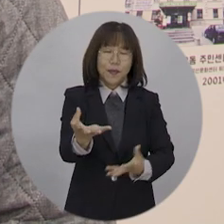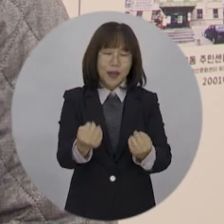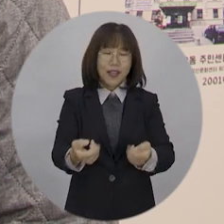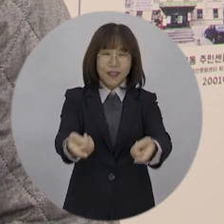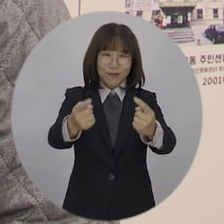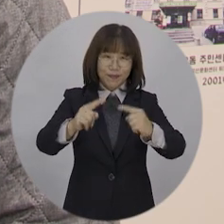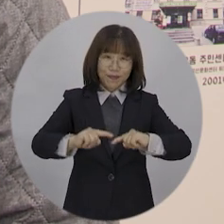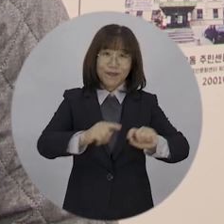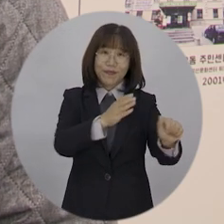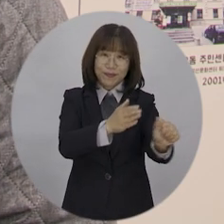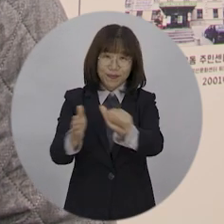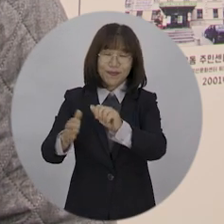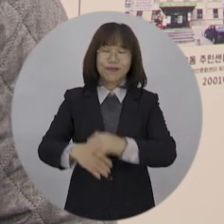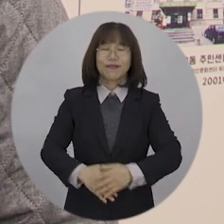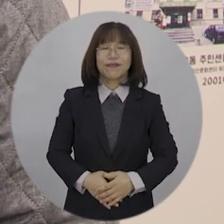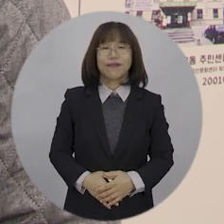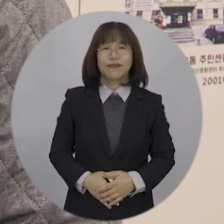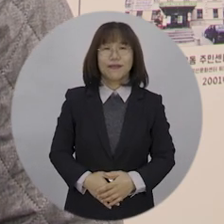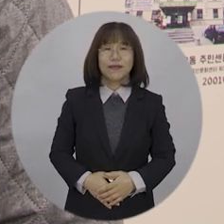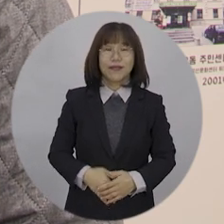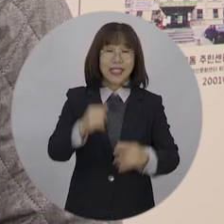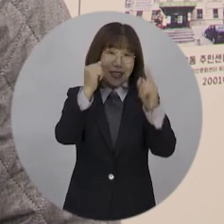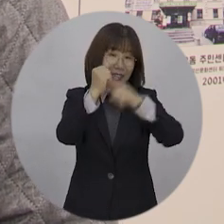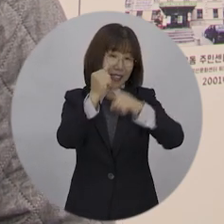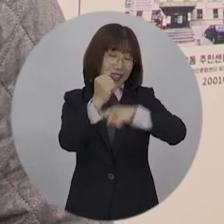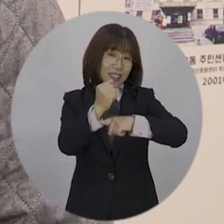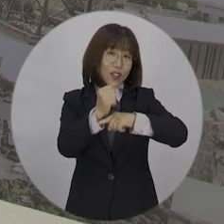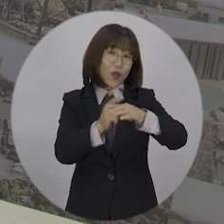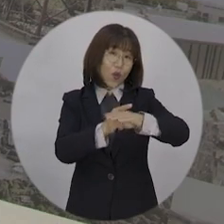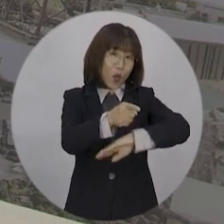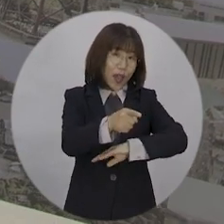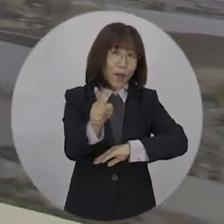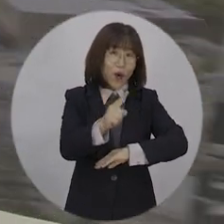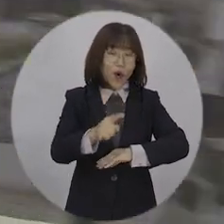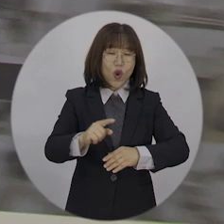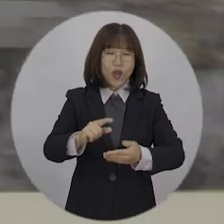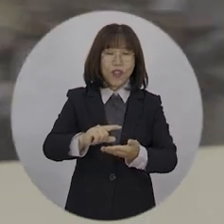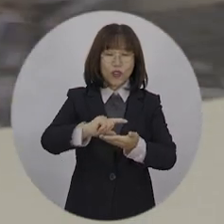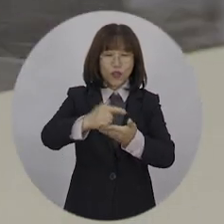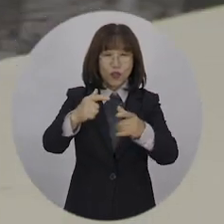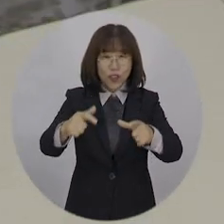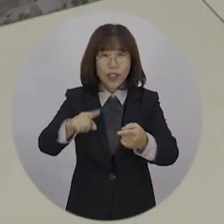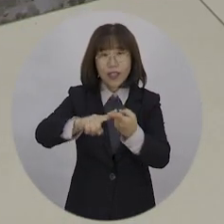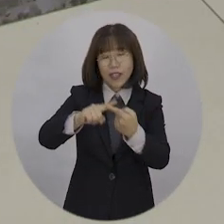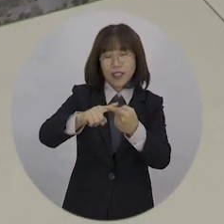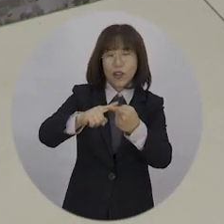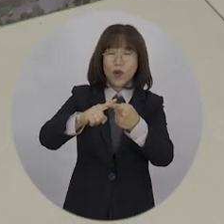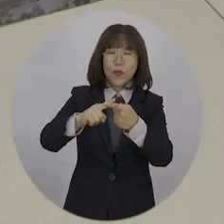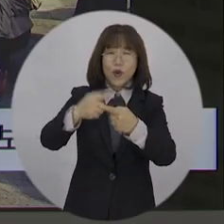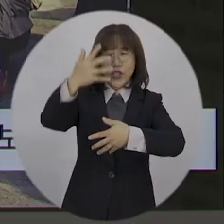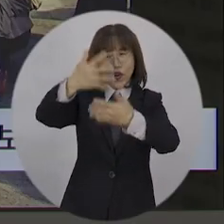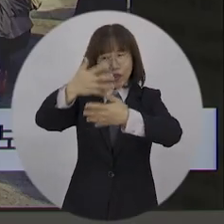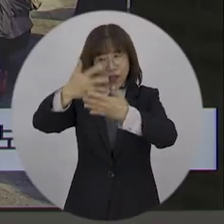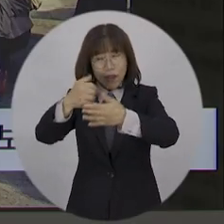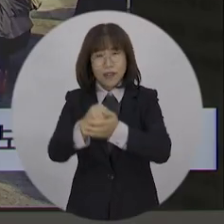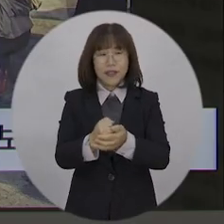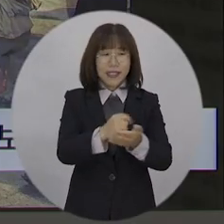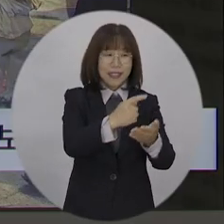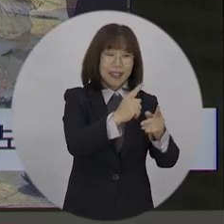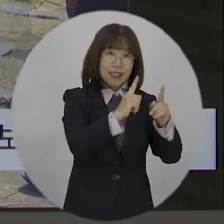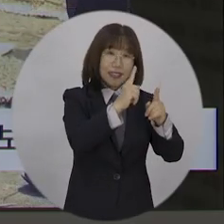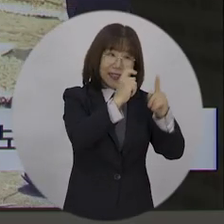같습니다. 구민 여러분의 많은 관심 부탁드립니다. 사진 자료 외에도 구정 기록을 담아낸 짧은